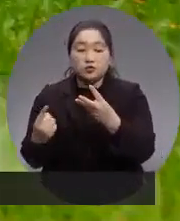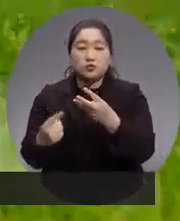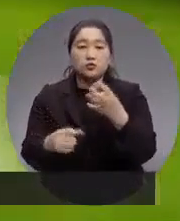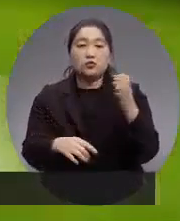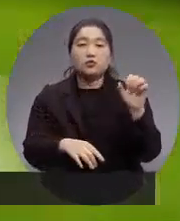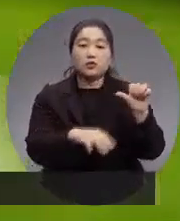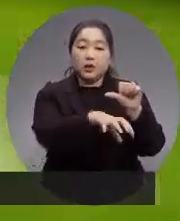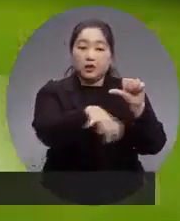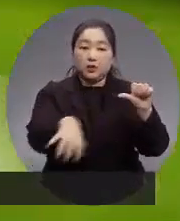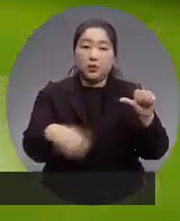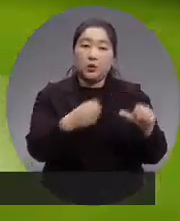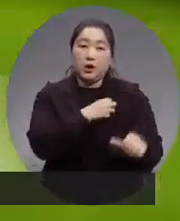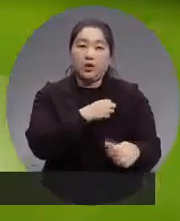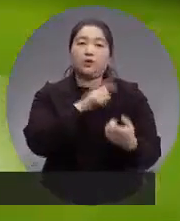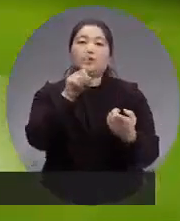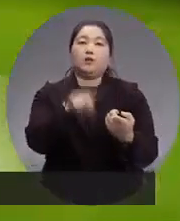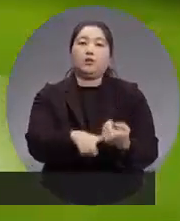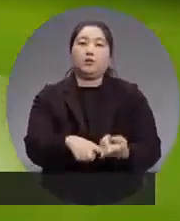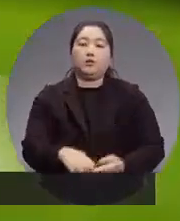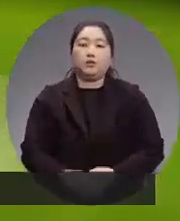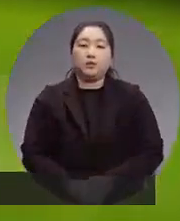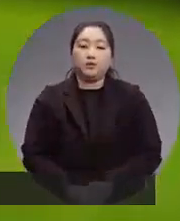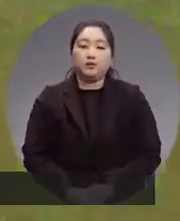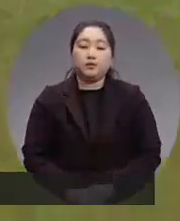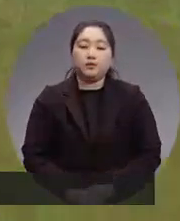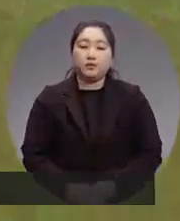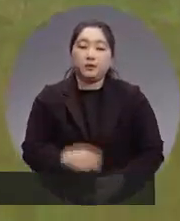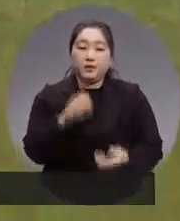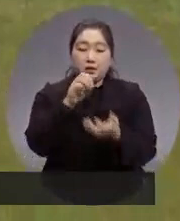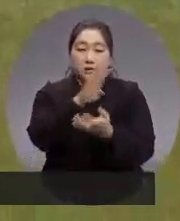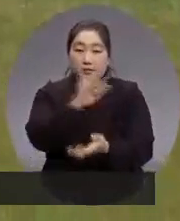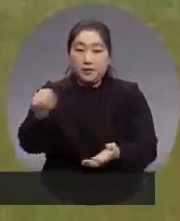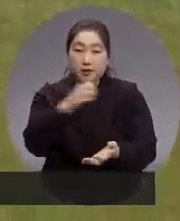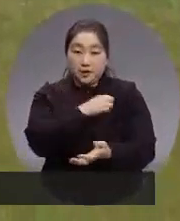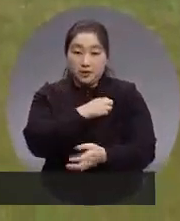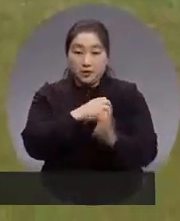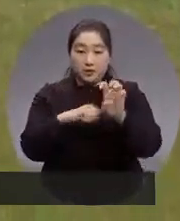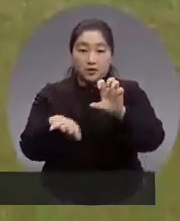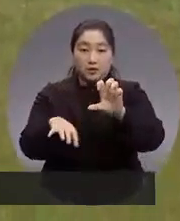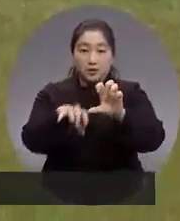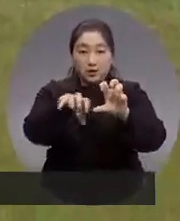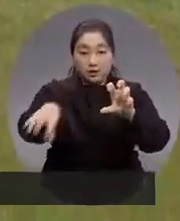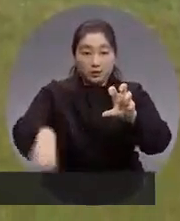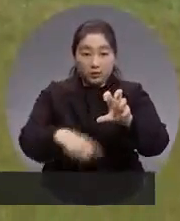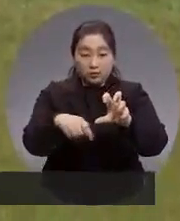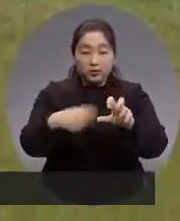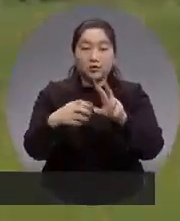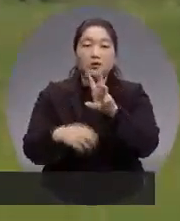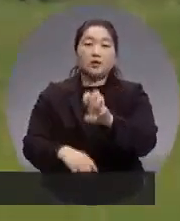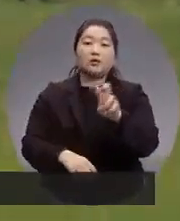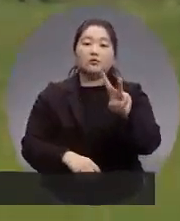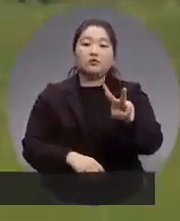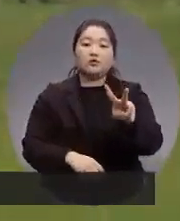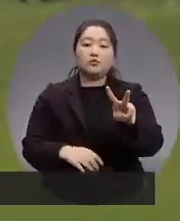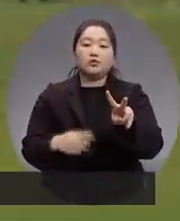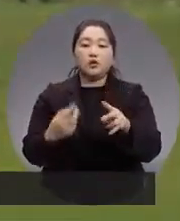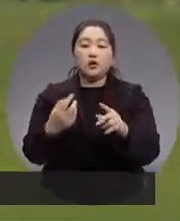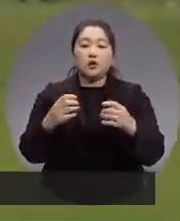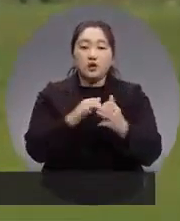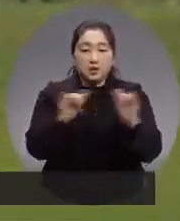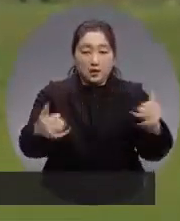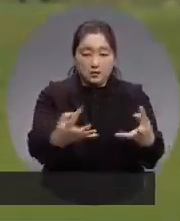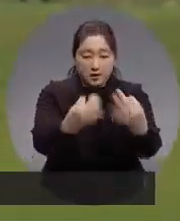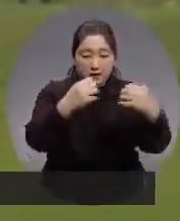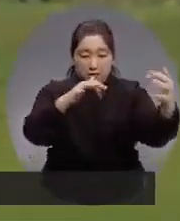5곳이 회원제를 유지 중입니다. 비회원제 35곳 가운데 32곳은 대중형 전환을